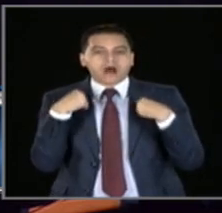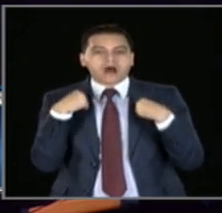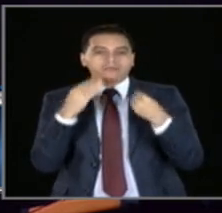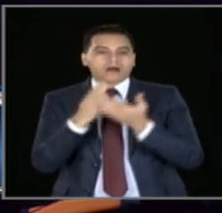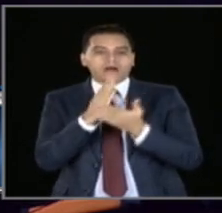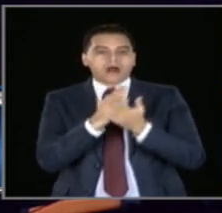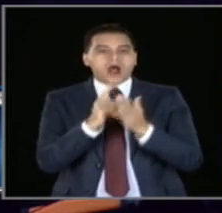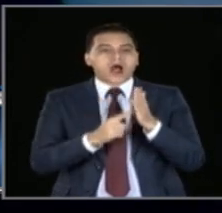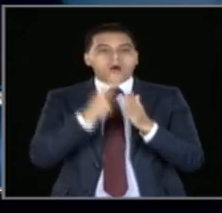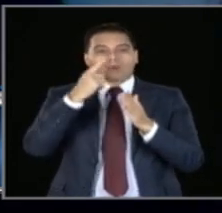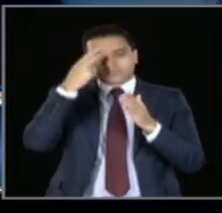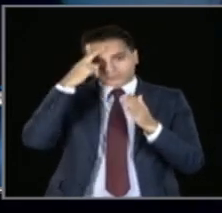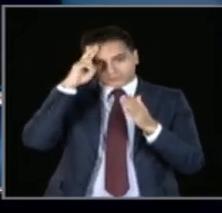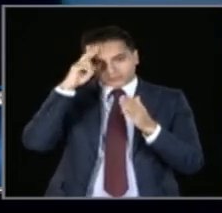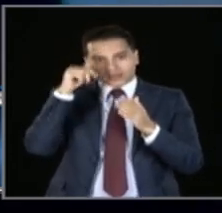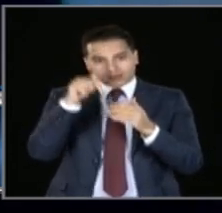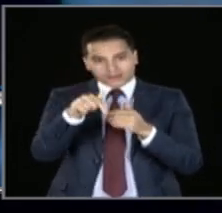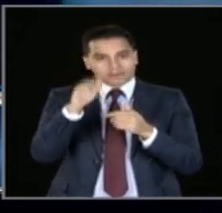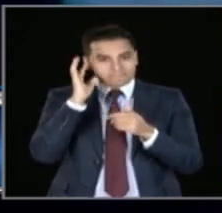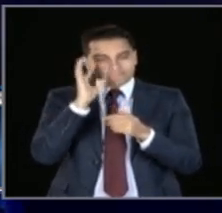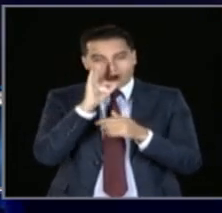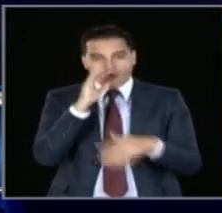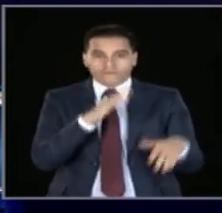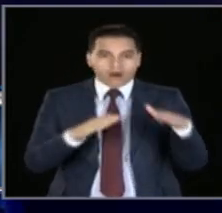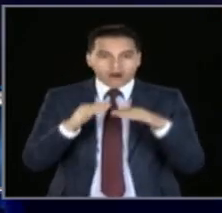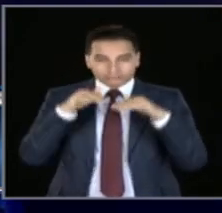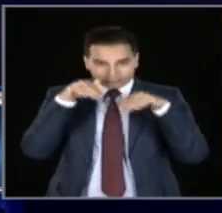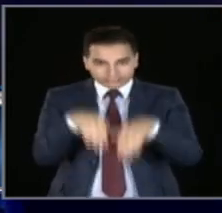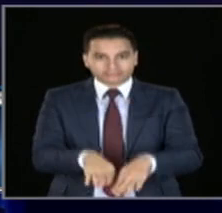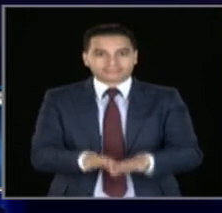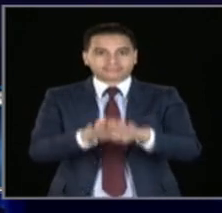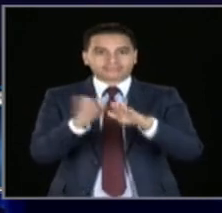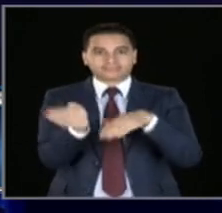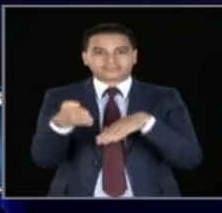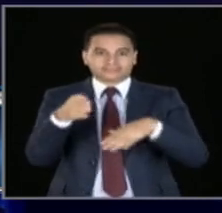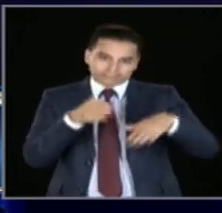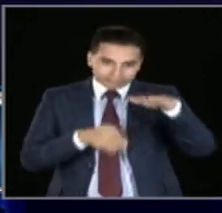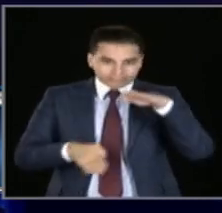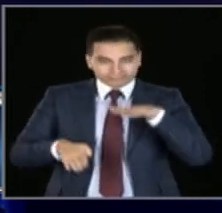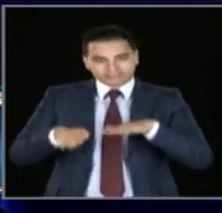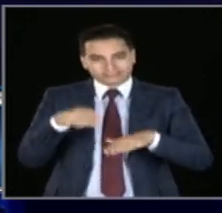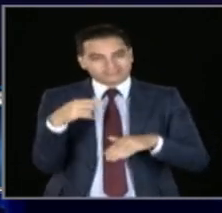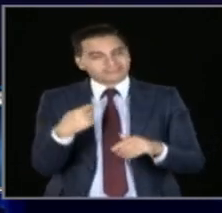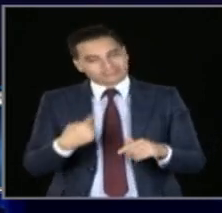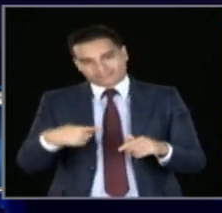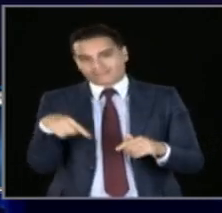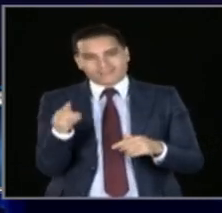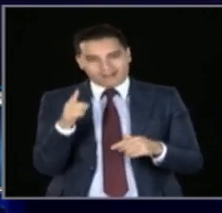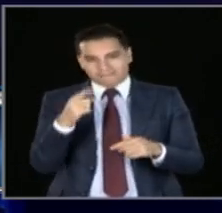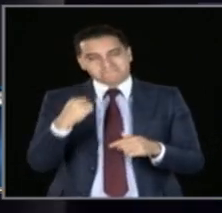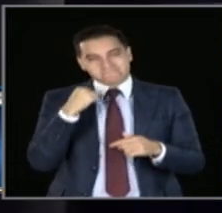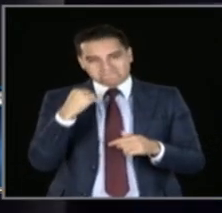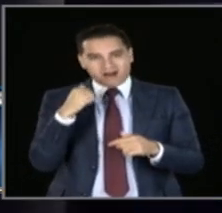هي ايوه بصراحه غطس غطس برافو عليك فعلا هو